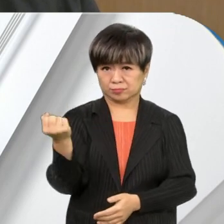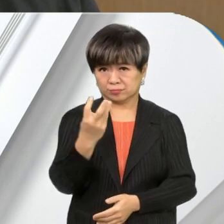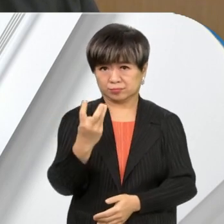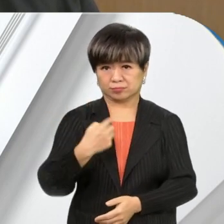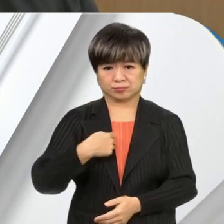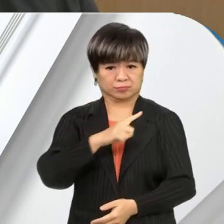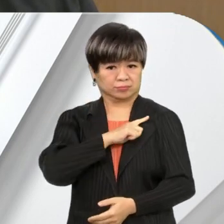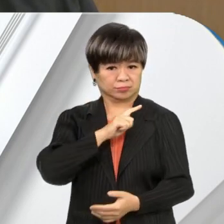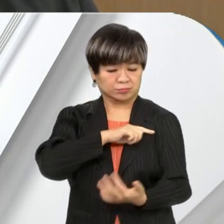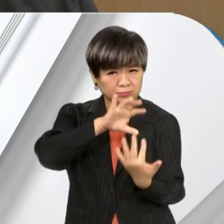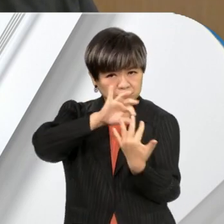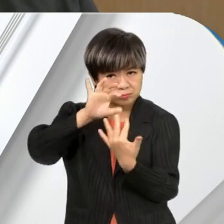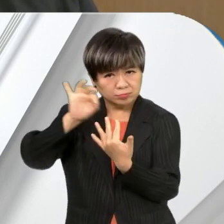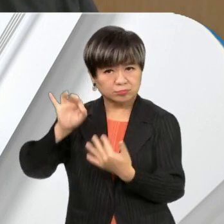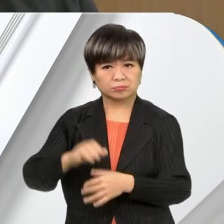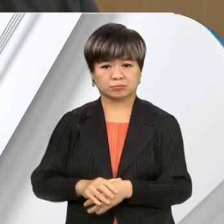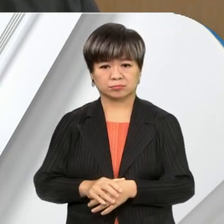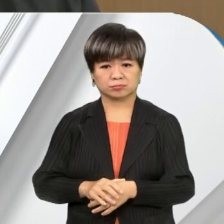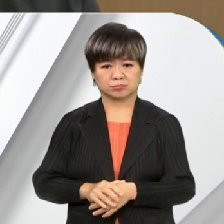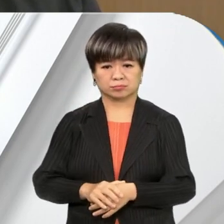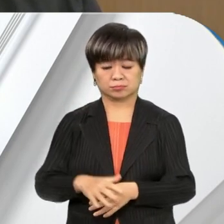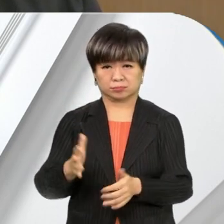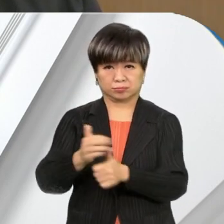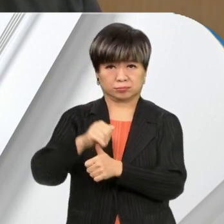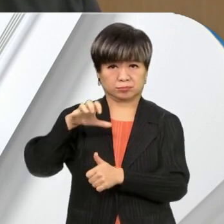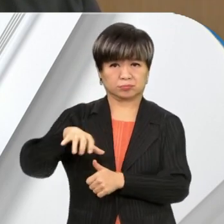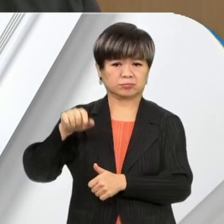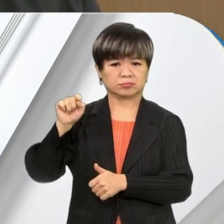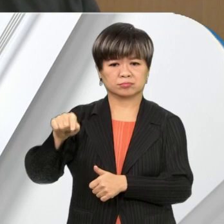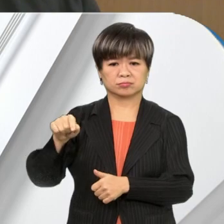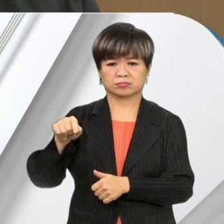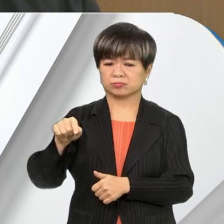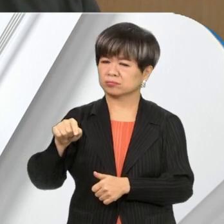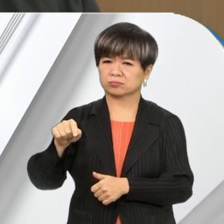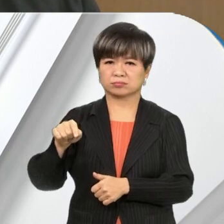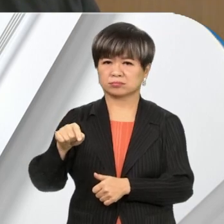自己去决定的，所以跟总部，